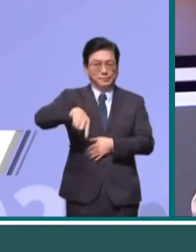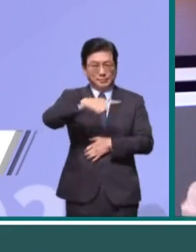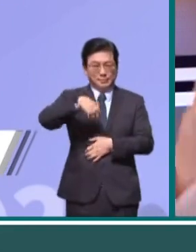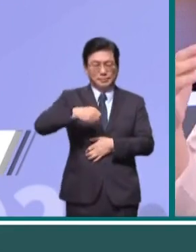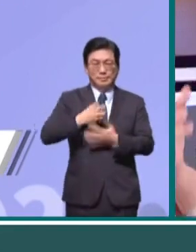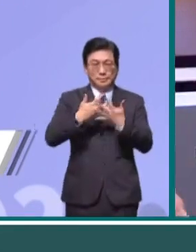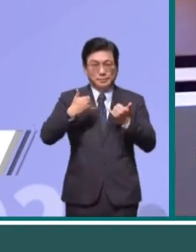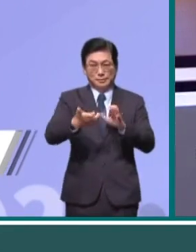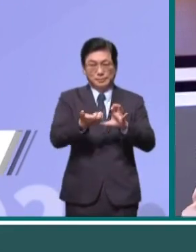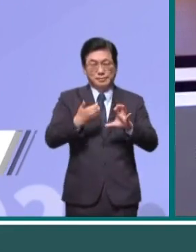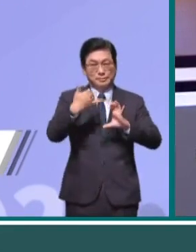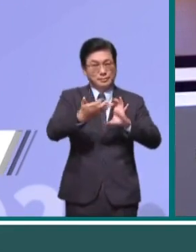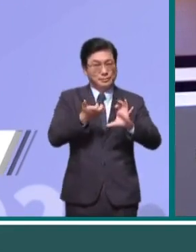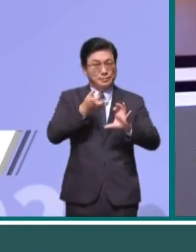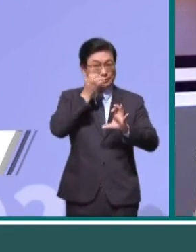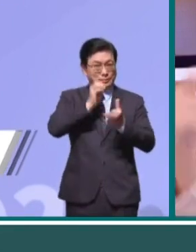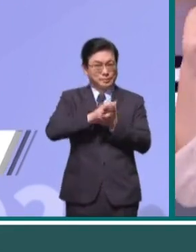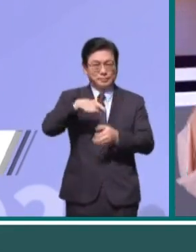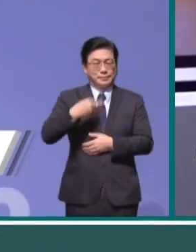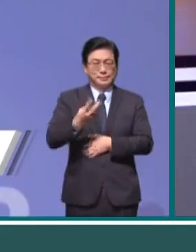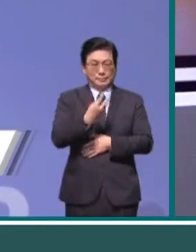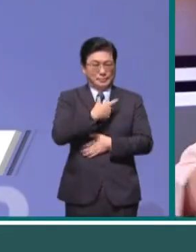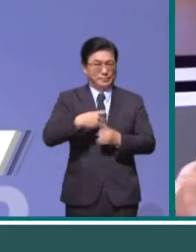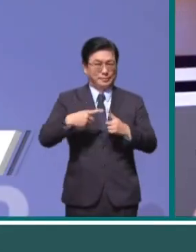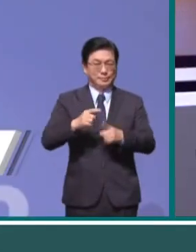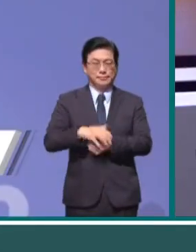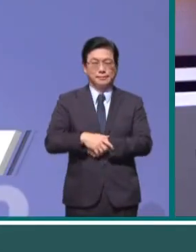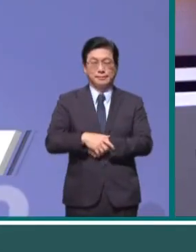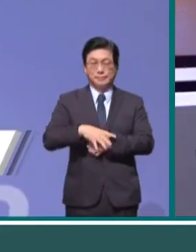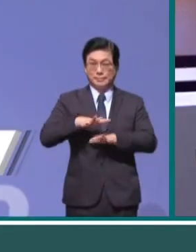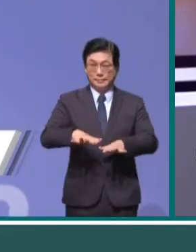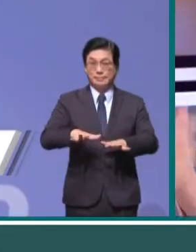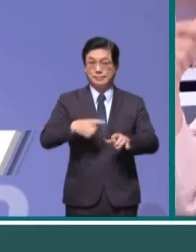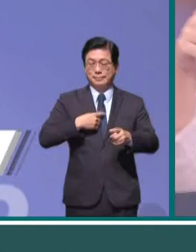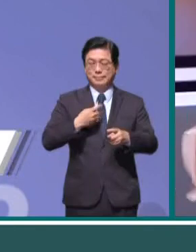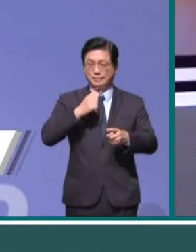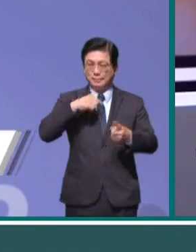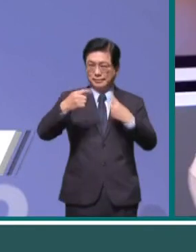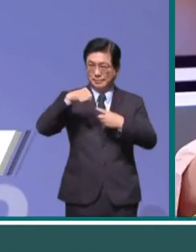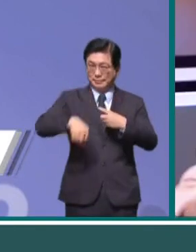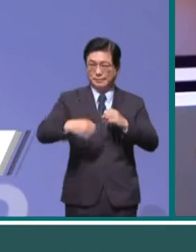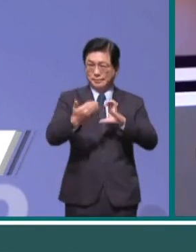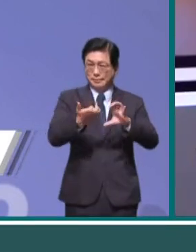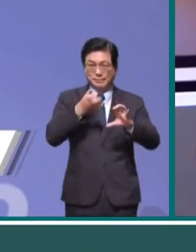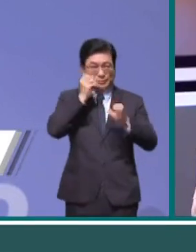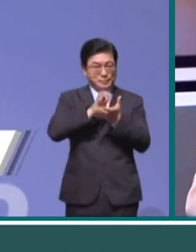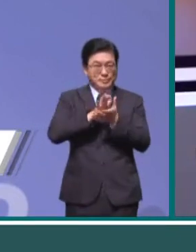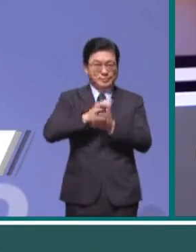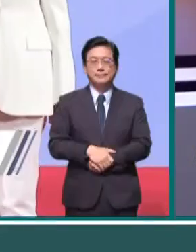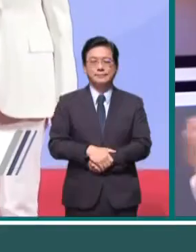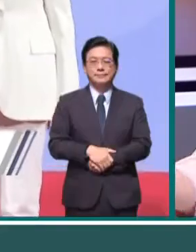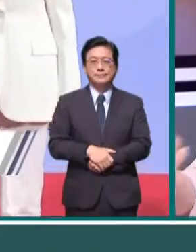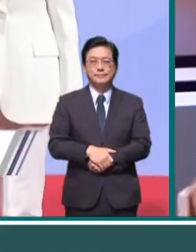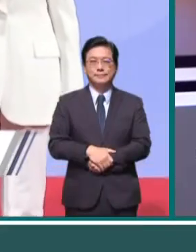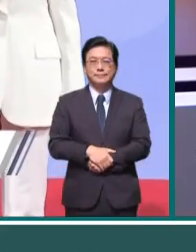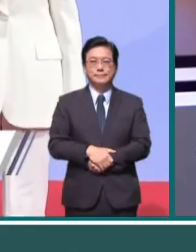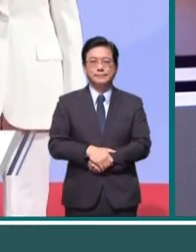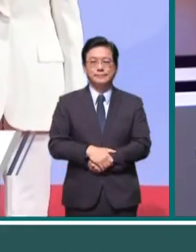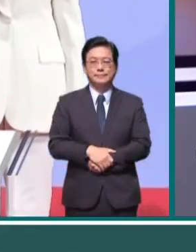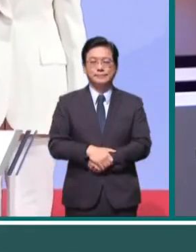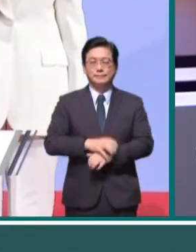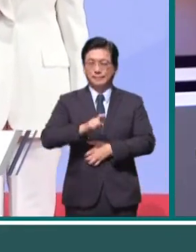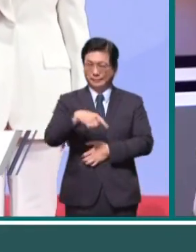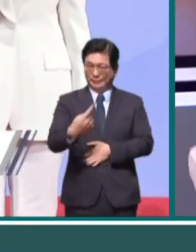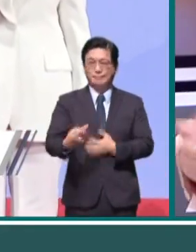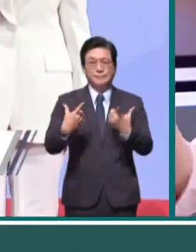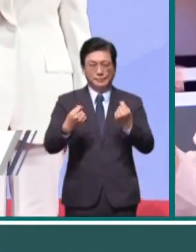啊，你也是继续追着陈时中讲说啊，陈时中那边疫情啊那啦，对台北市啊那啦。他今天申论